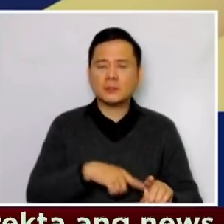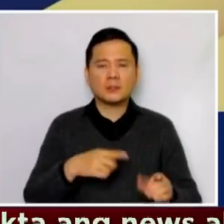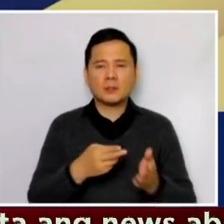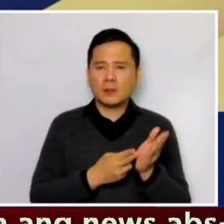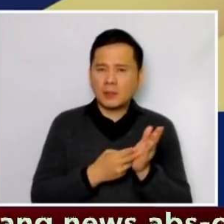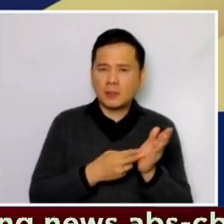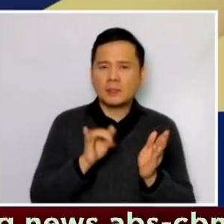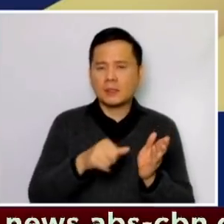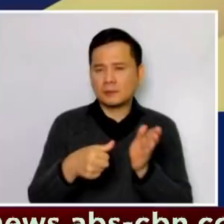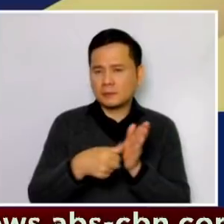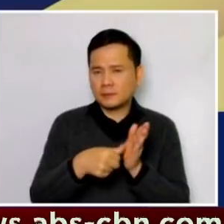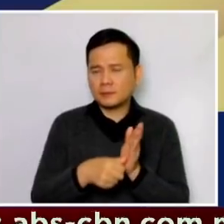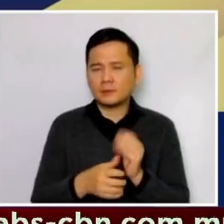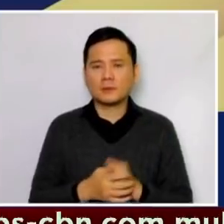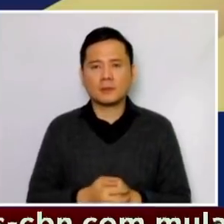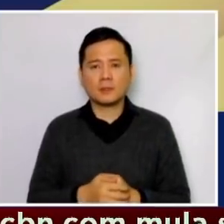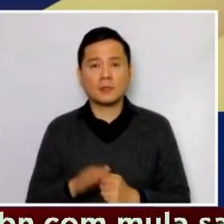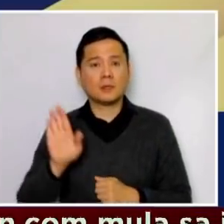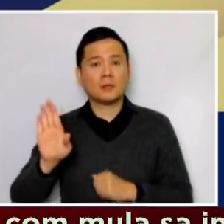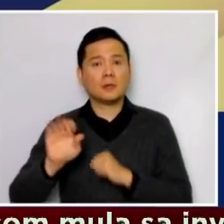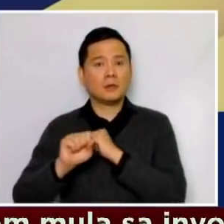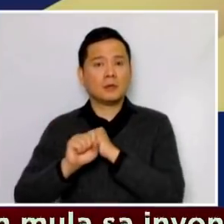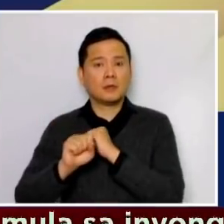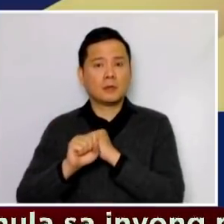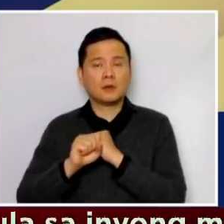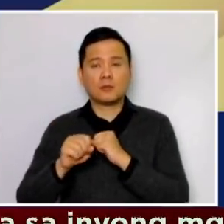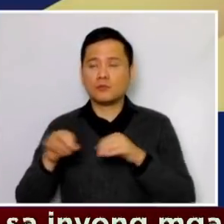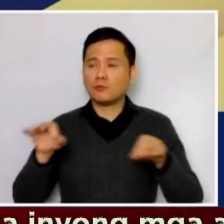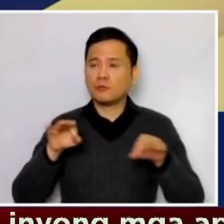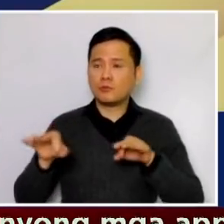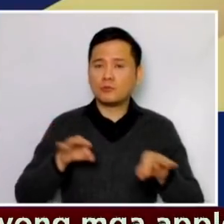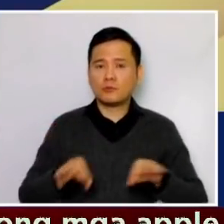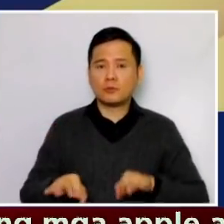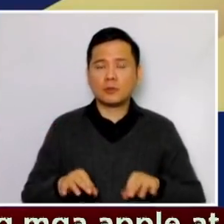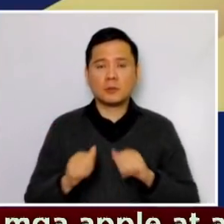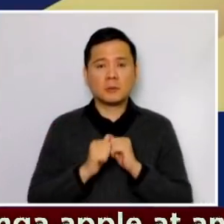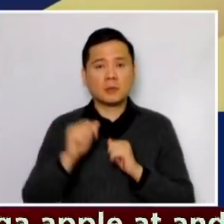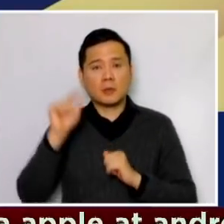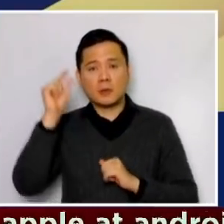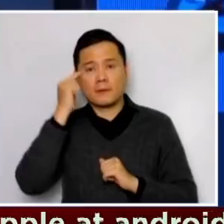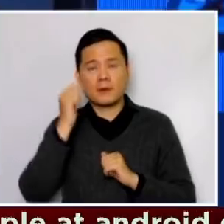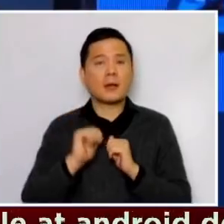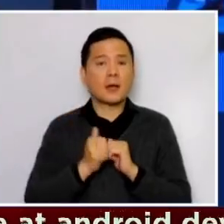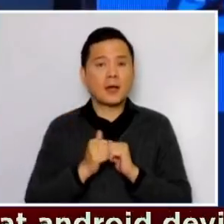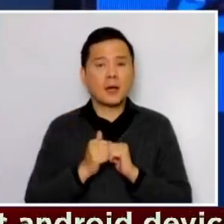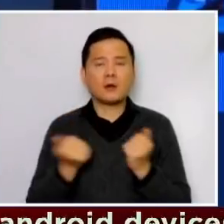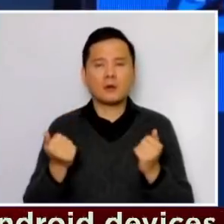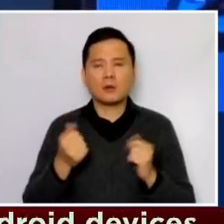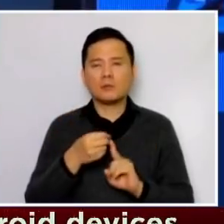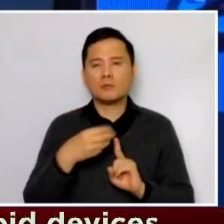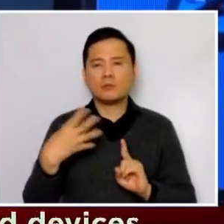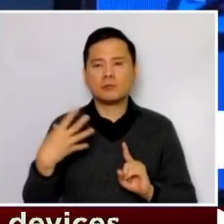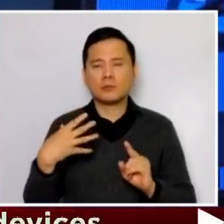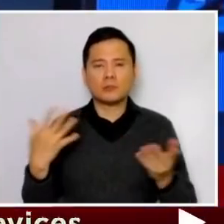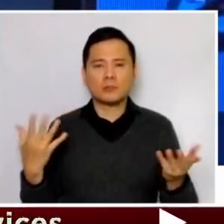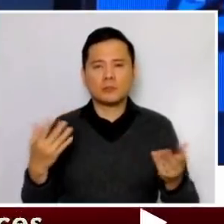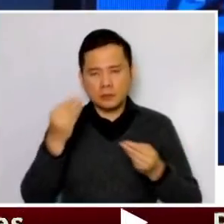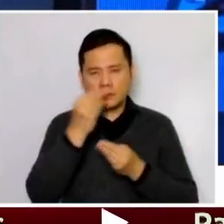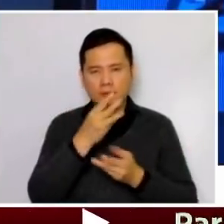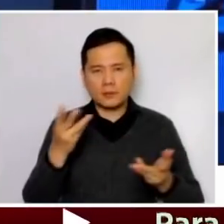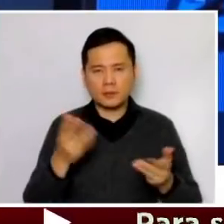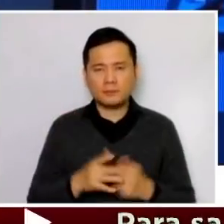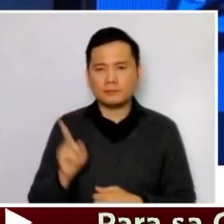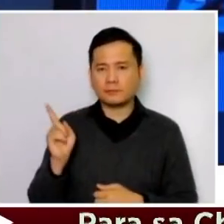ng malinaw na plataporma ng pamamahala. Susuportahan ko at igagalang ang resulta ng magiging